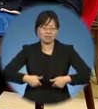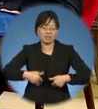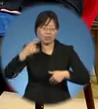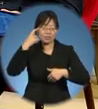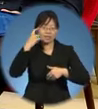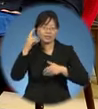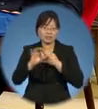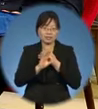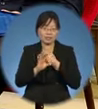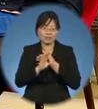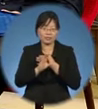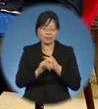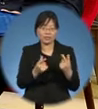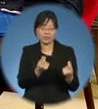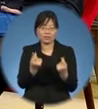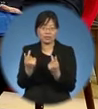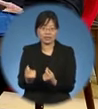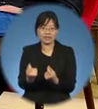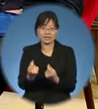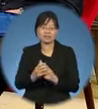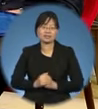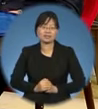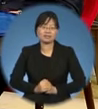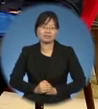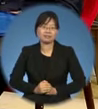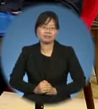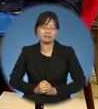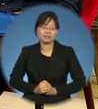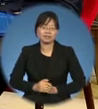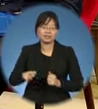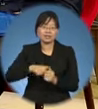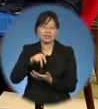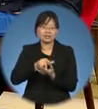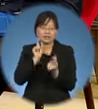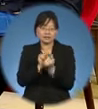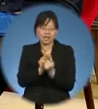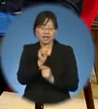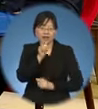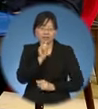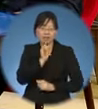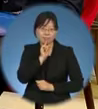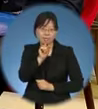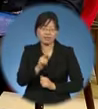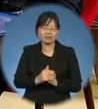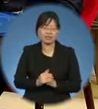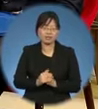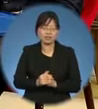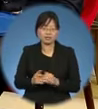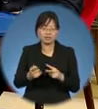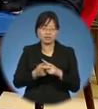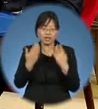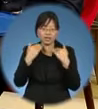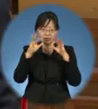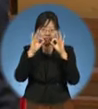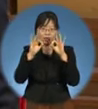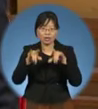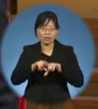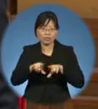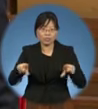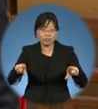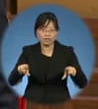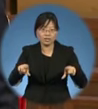하면은 예. 똑같은 그런 이 상황이 발생합니다. 초등학교에서 보면은